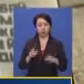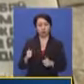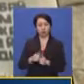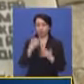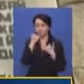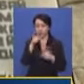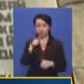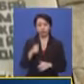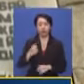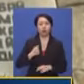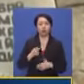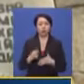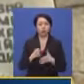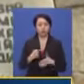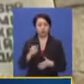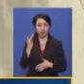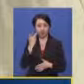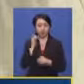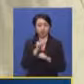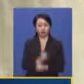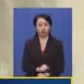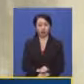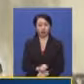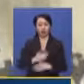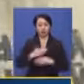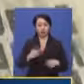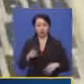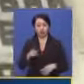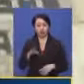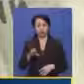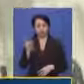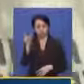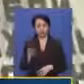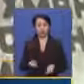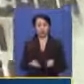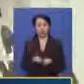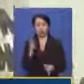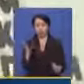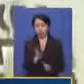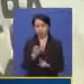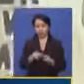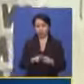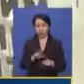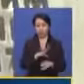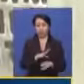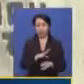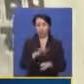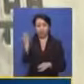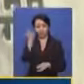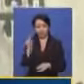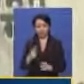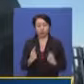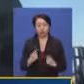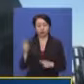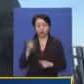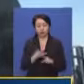не смогли те воины, чьи имена навсегда застыли в холодном мраморе. Больше 1500 человек. Столько же судеб, которые оборвались на фронтах Великой Отечественной